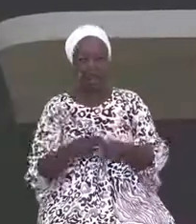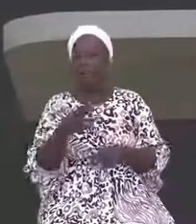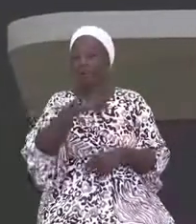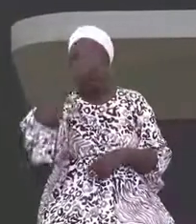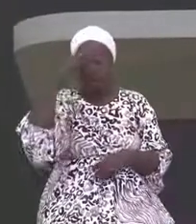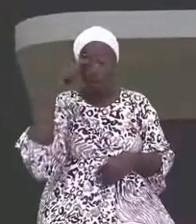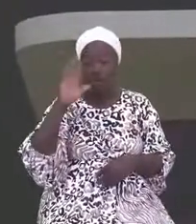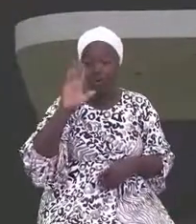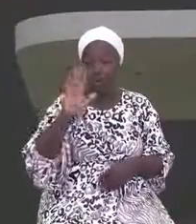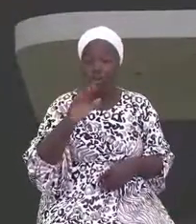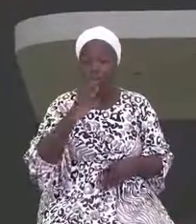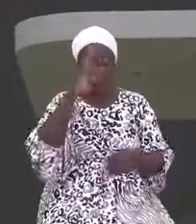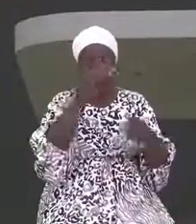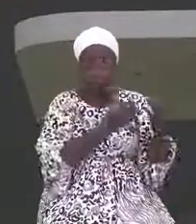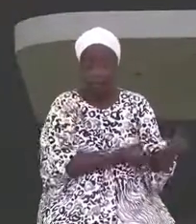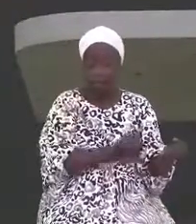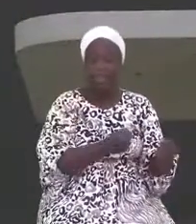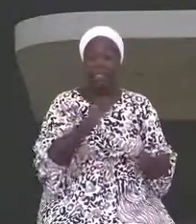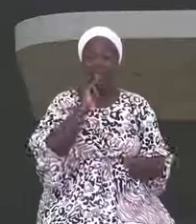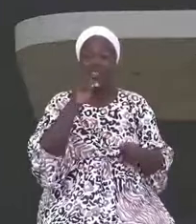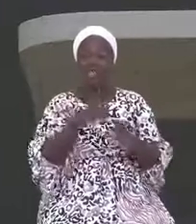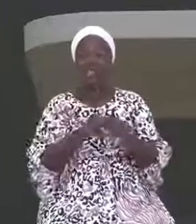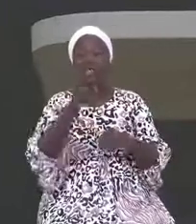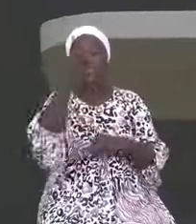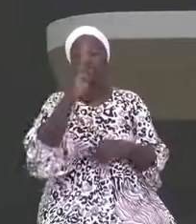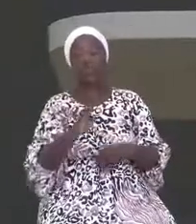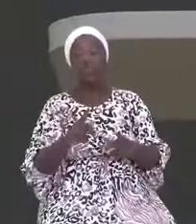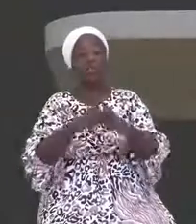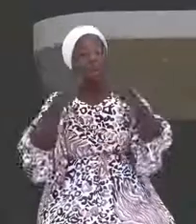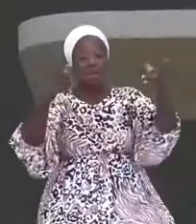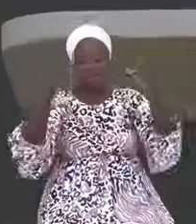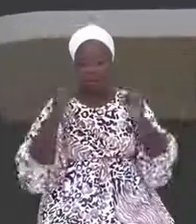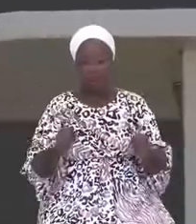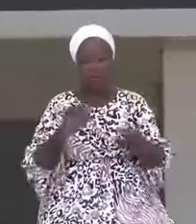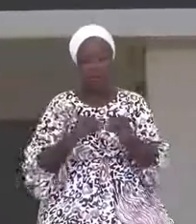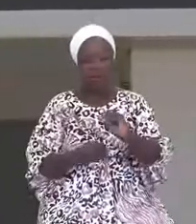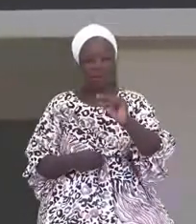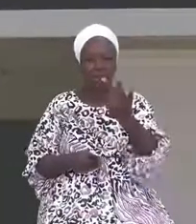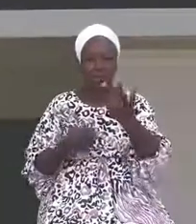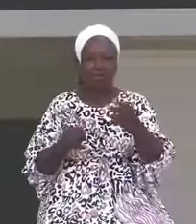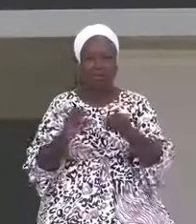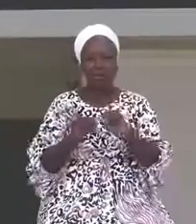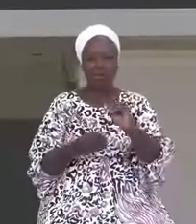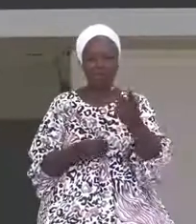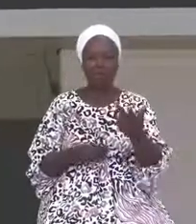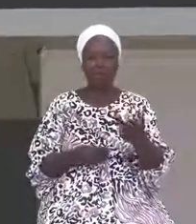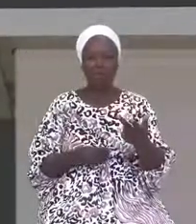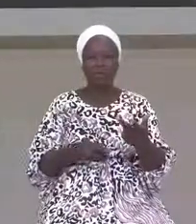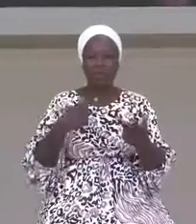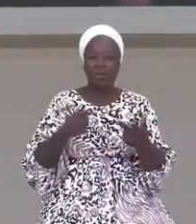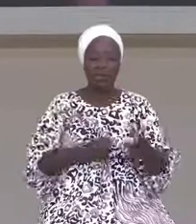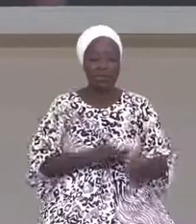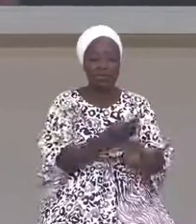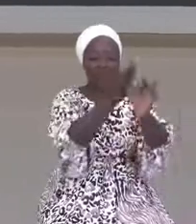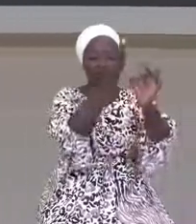Parce que ta foi est en l'immense puissance de Dieu. Troisième élément, la fidélité